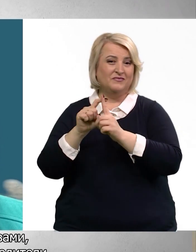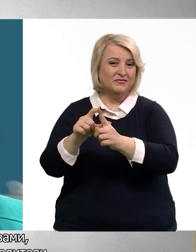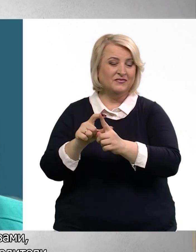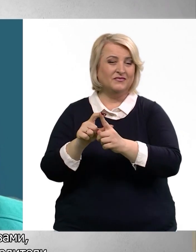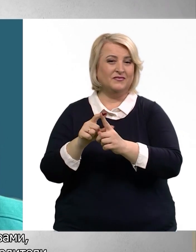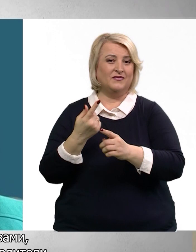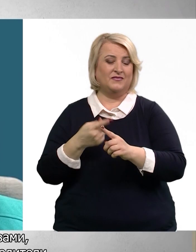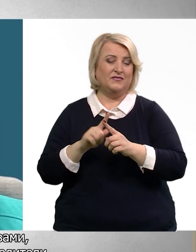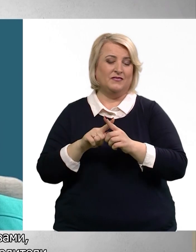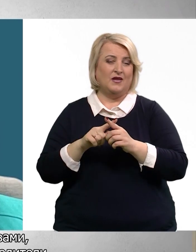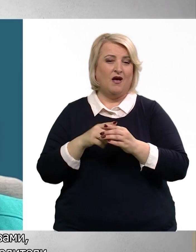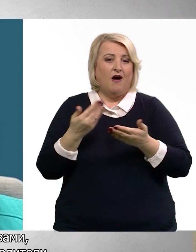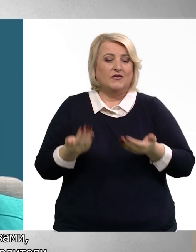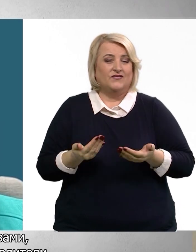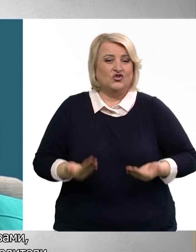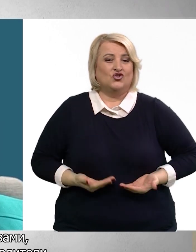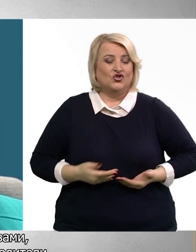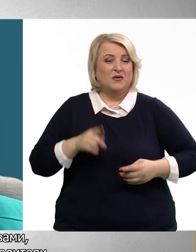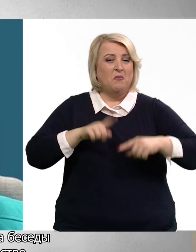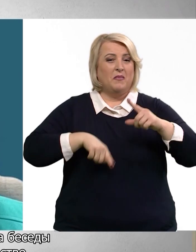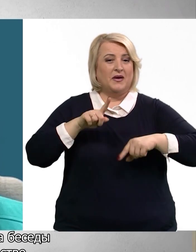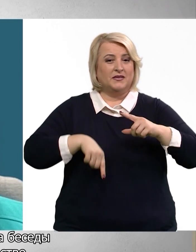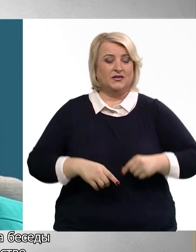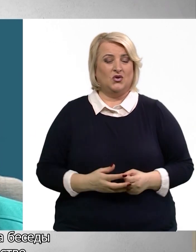uite, așezat în realitatea părinților.